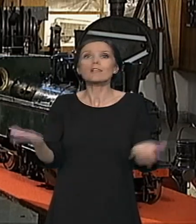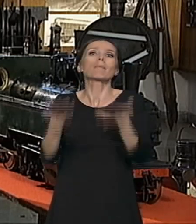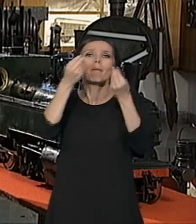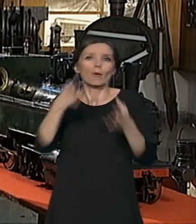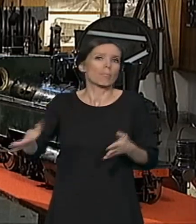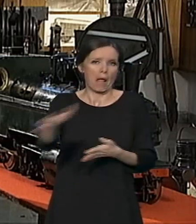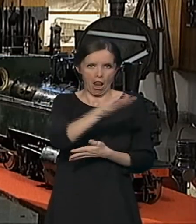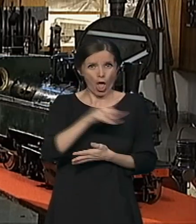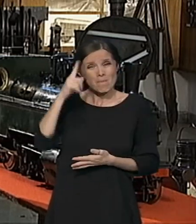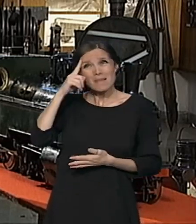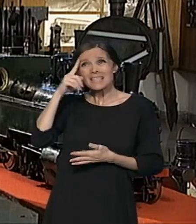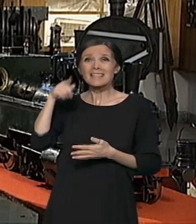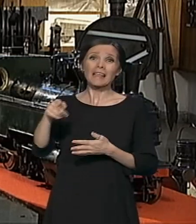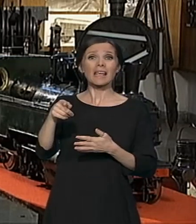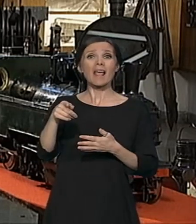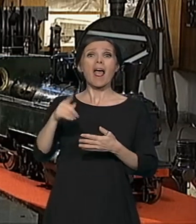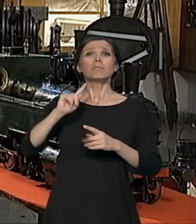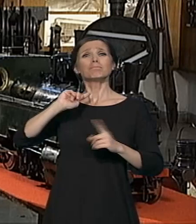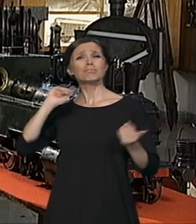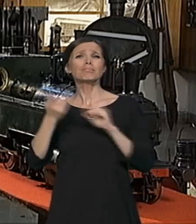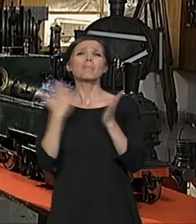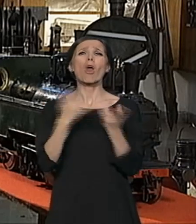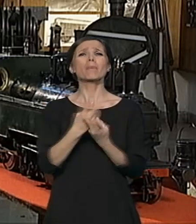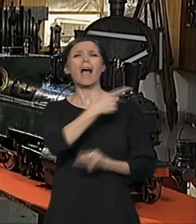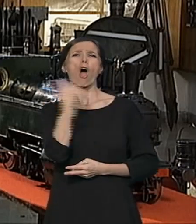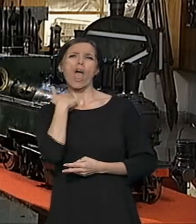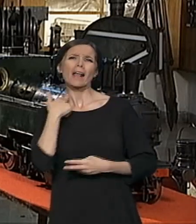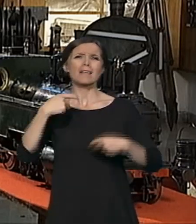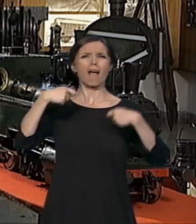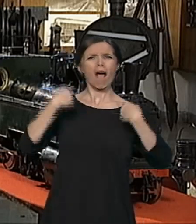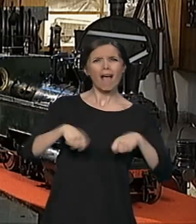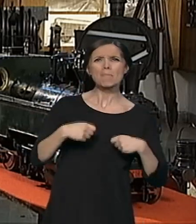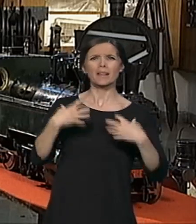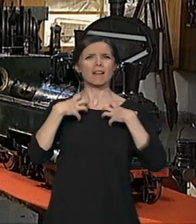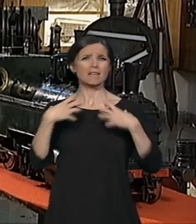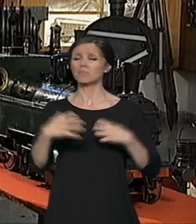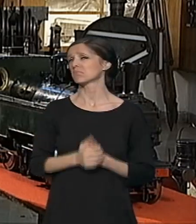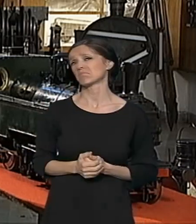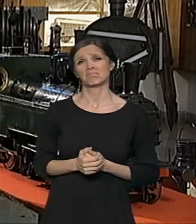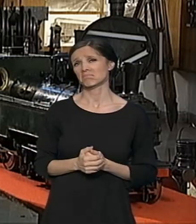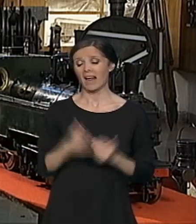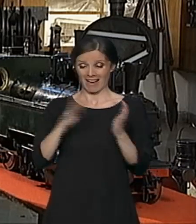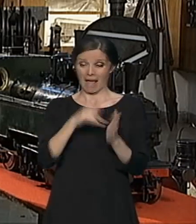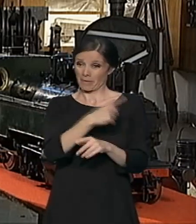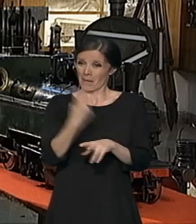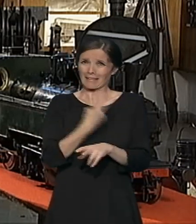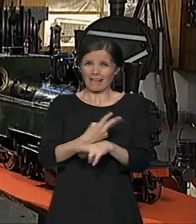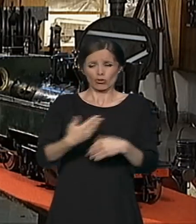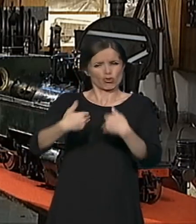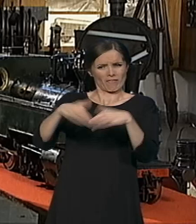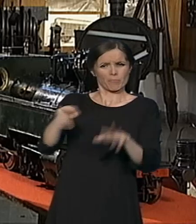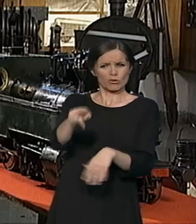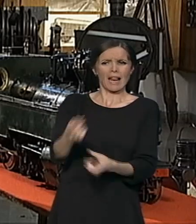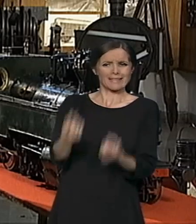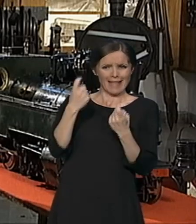bili nekakvi seoski bezemljaši. Znači, ne bi se razvio kapitalizam. Sve da su pustili da